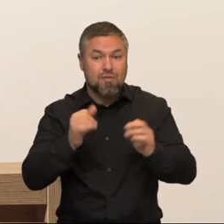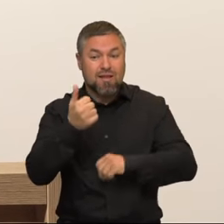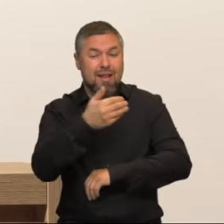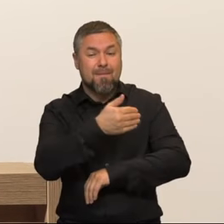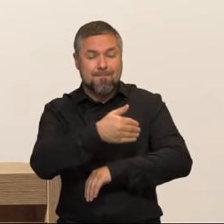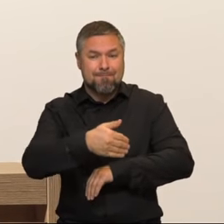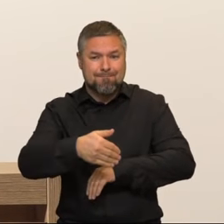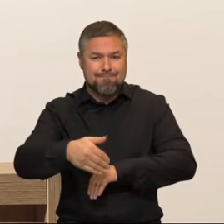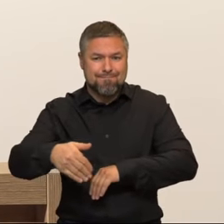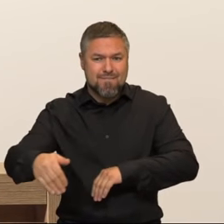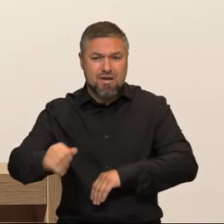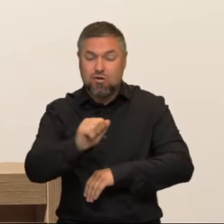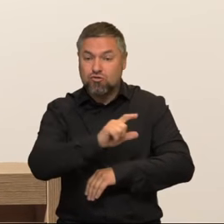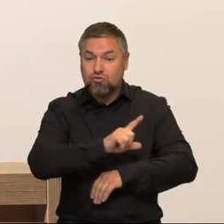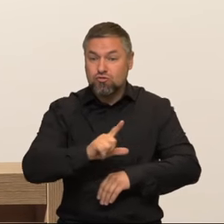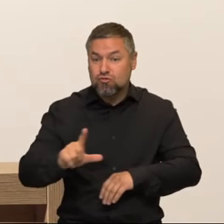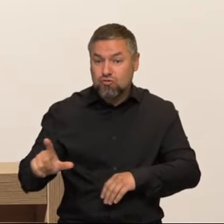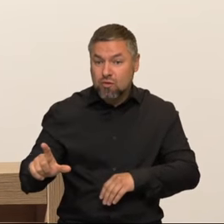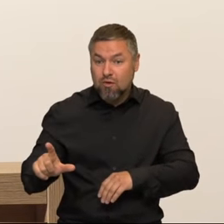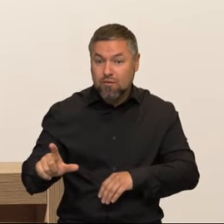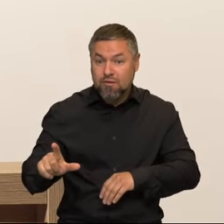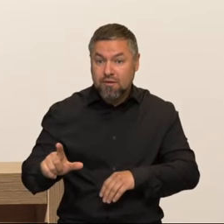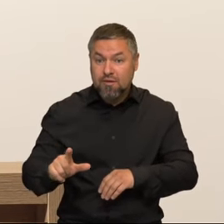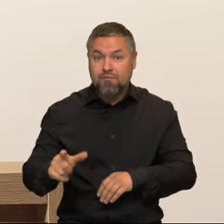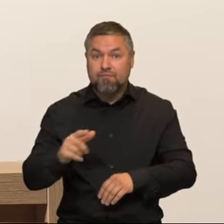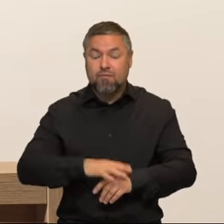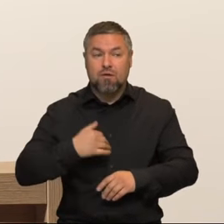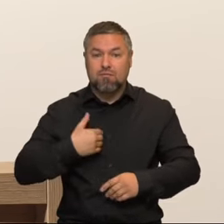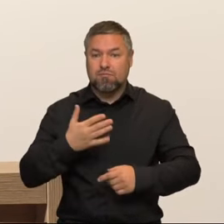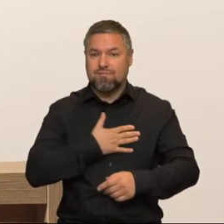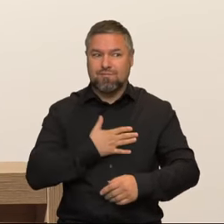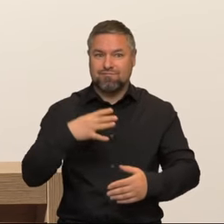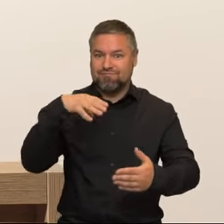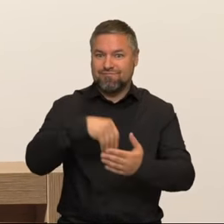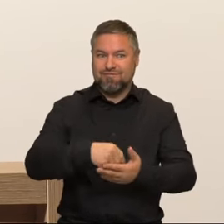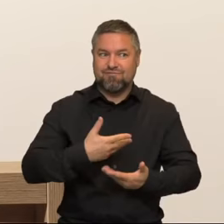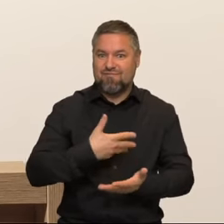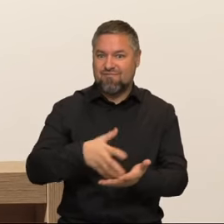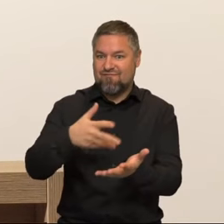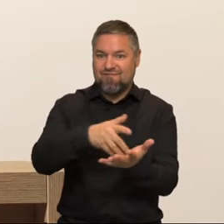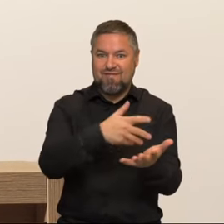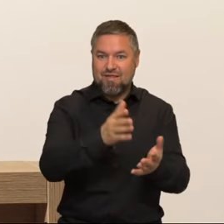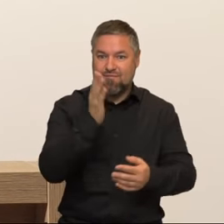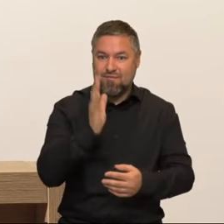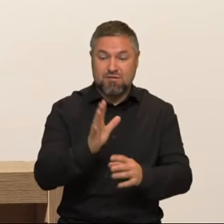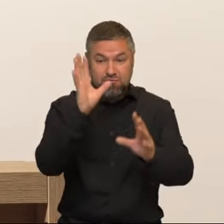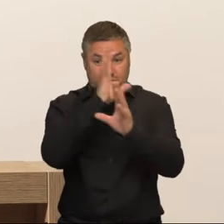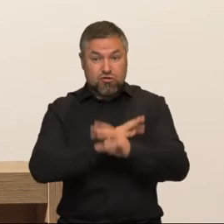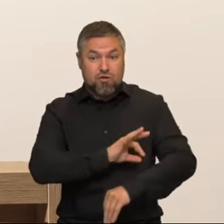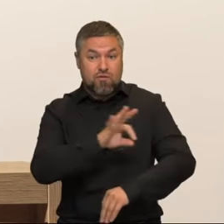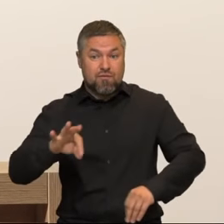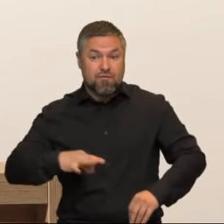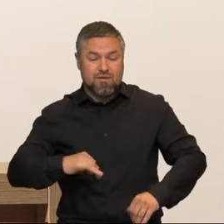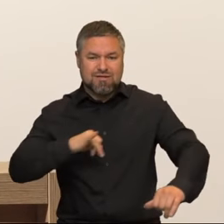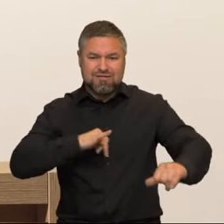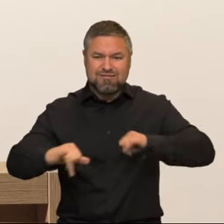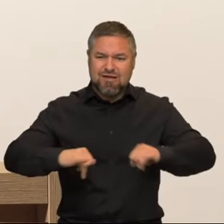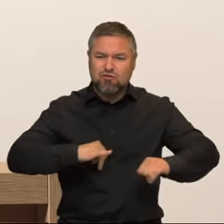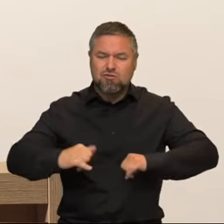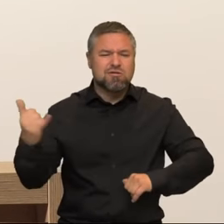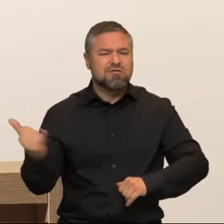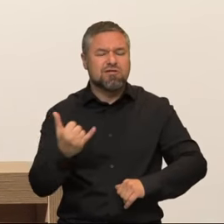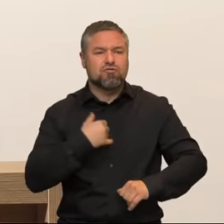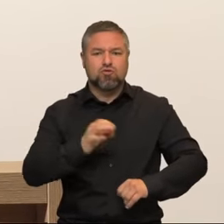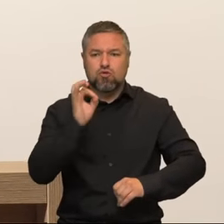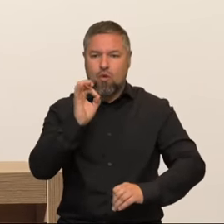ponad miliard złotych, w której dystrybucji będziemy uczestniczyć. Szanowni Państwo, w zarządzaniu zawsze ważna jest